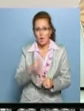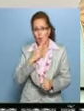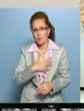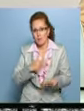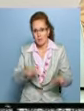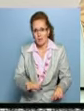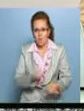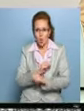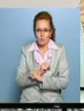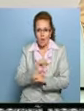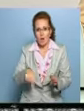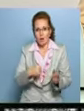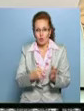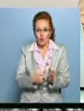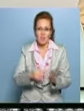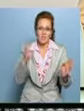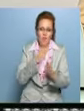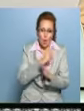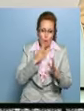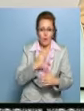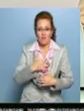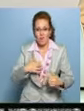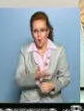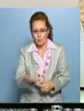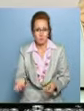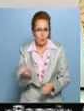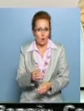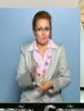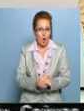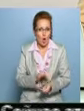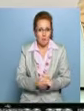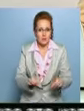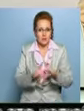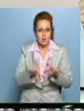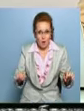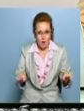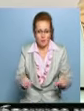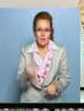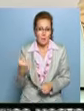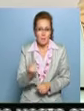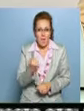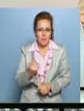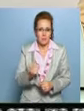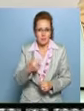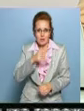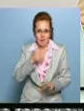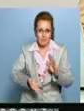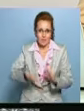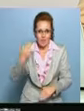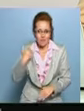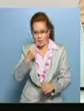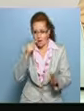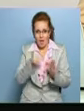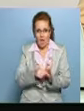отдыха Рожан с флорой и фауной сюда приходит знакомиться дошколята но первыми ещё 30 лет назад в лесную глушь забрались